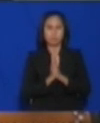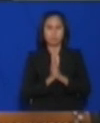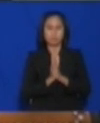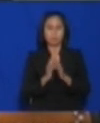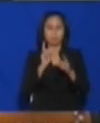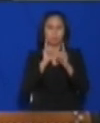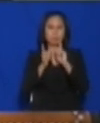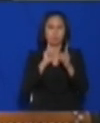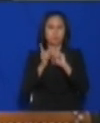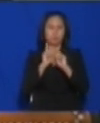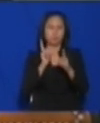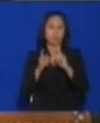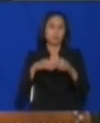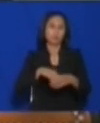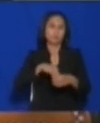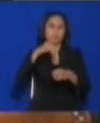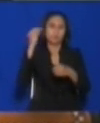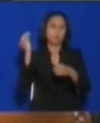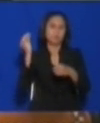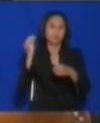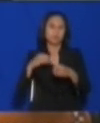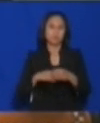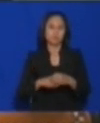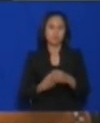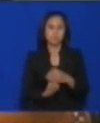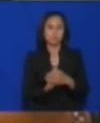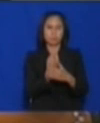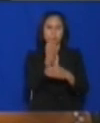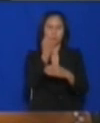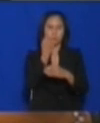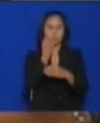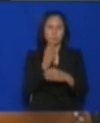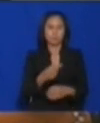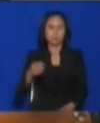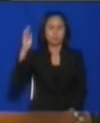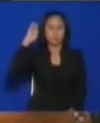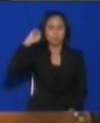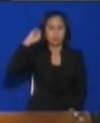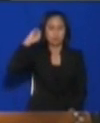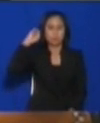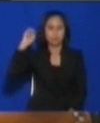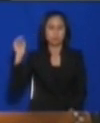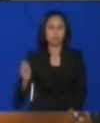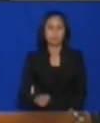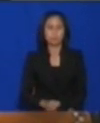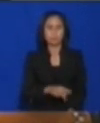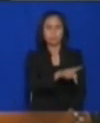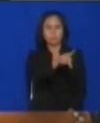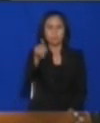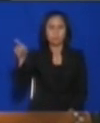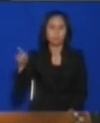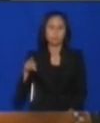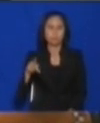oleh para calon ini akan diserap atau oleh masyarakat kota Tegal dan akan menjadikan